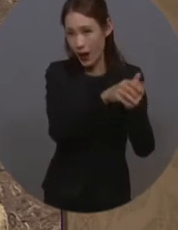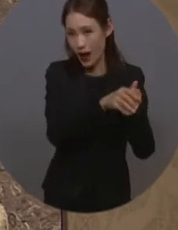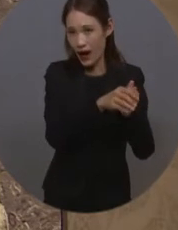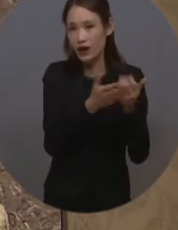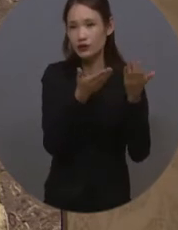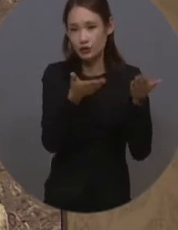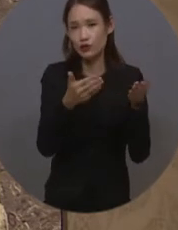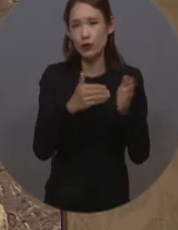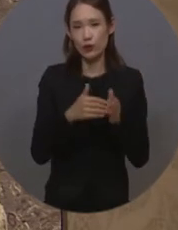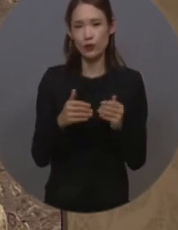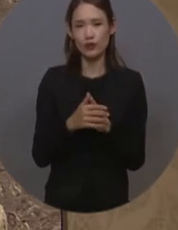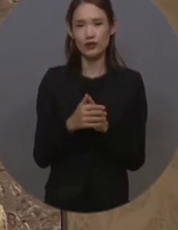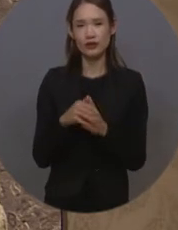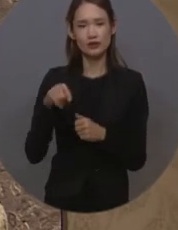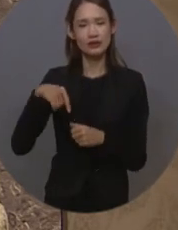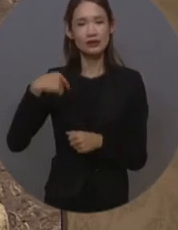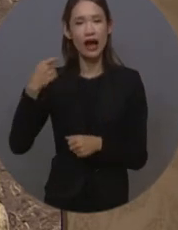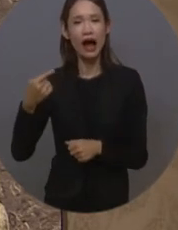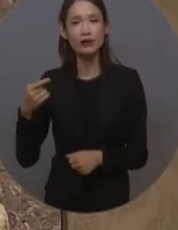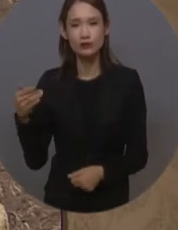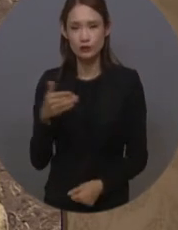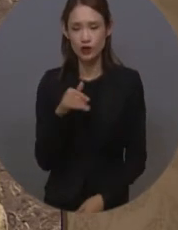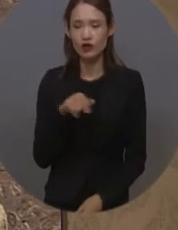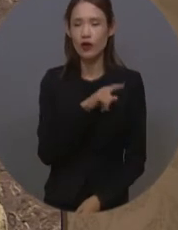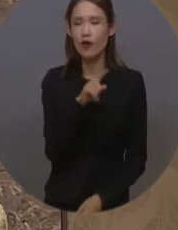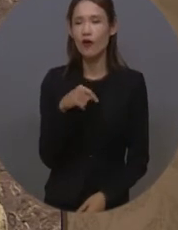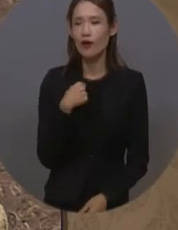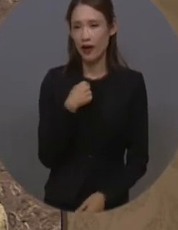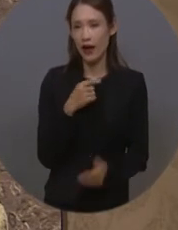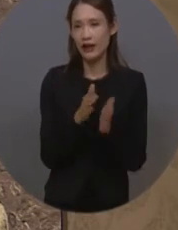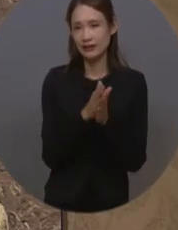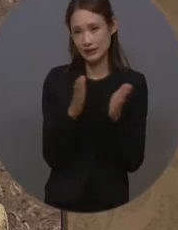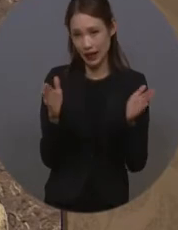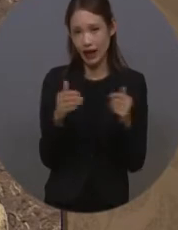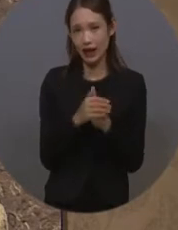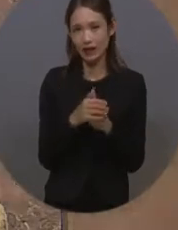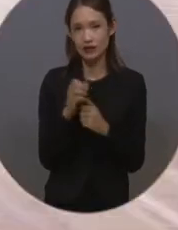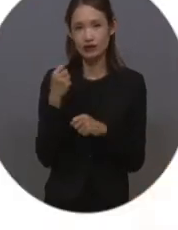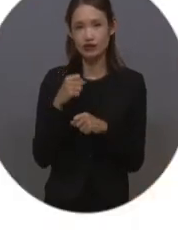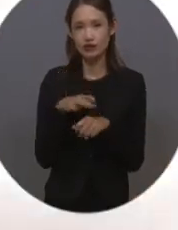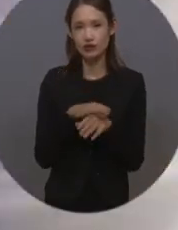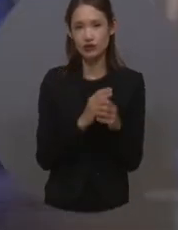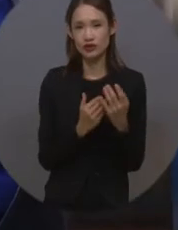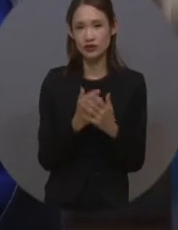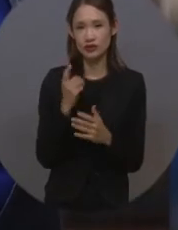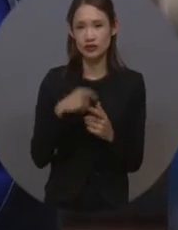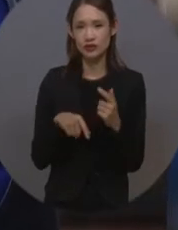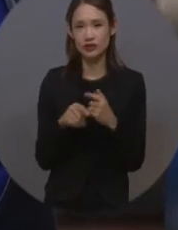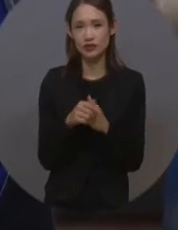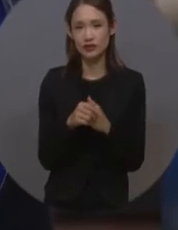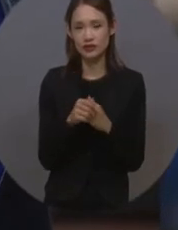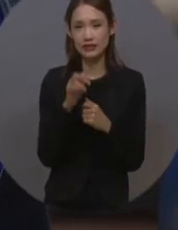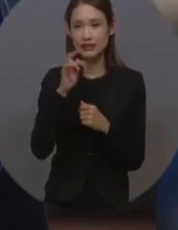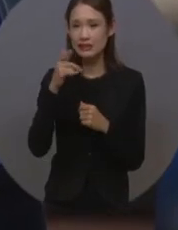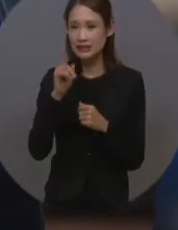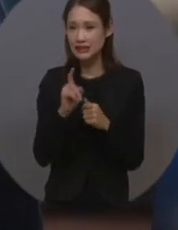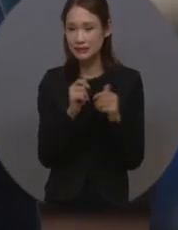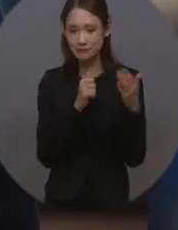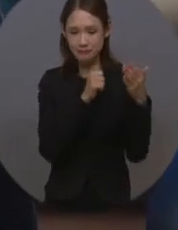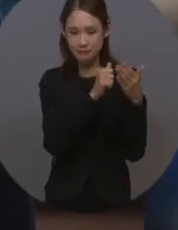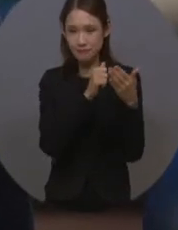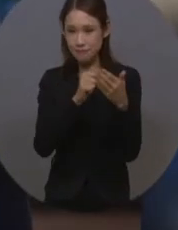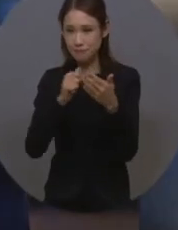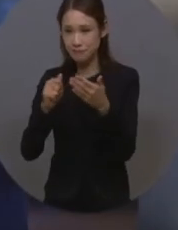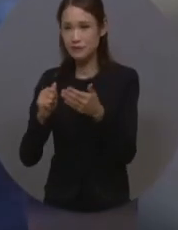주고, 그 다음 공정부터 저희가 이제 시작을 해서 구두 뒤축이 좀 단단해지라고 거기다가 심을 박는 일,